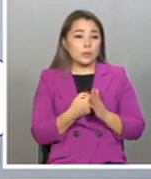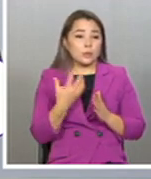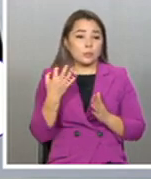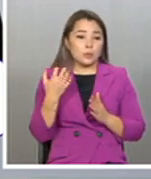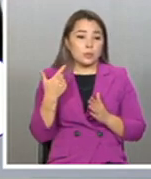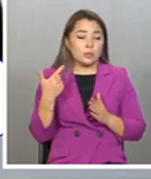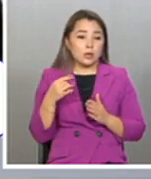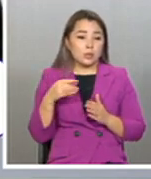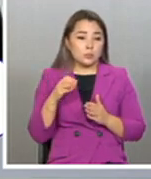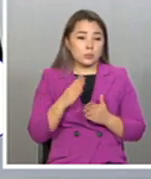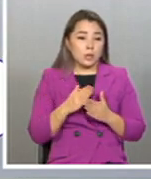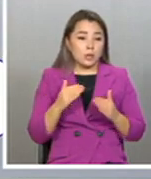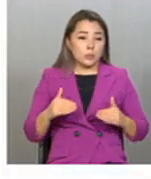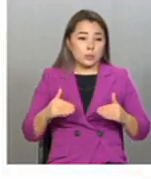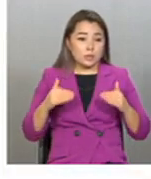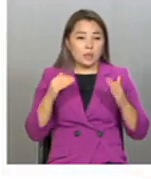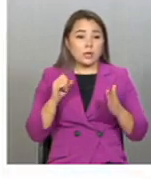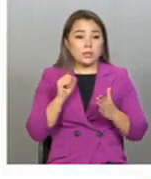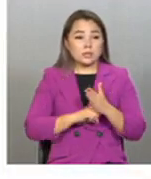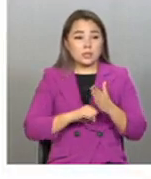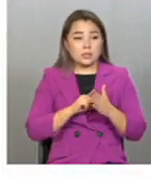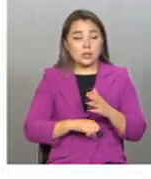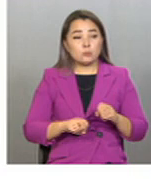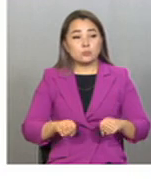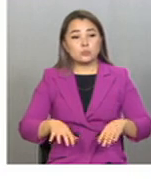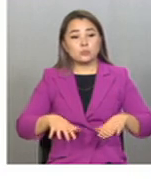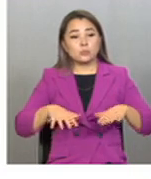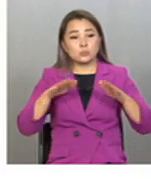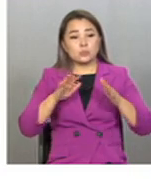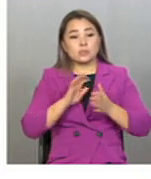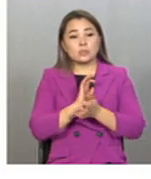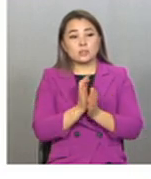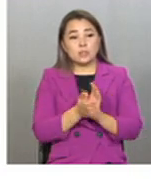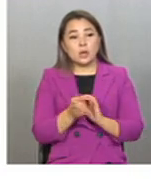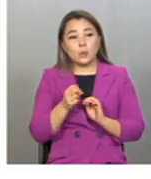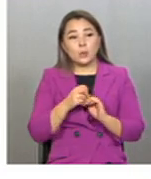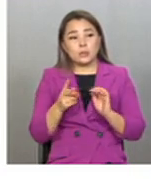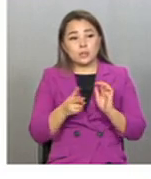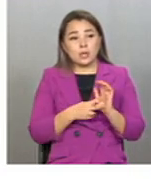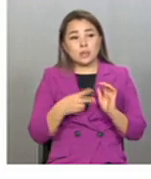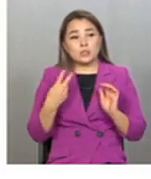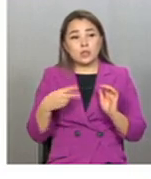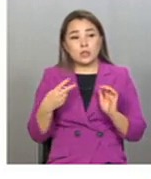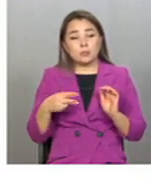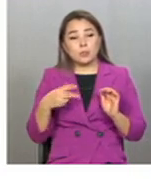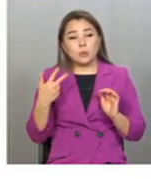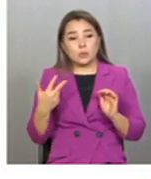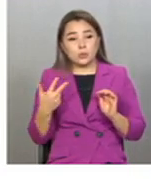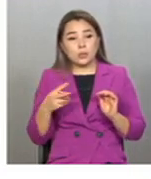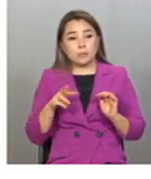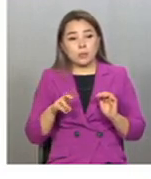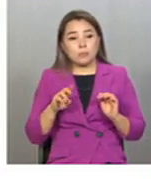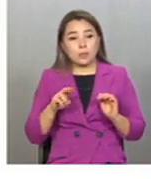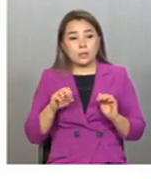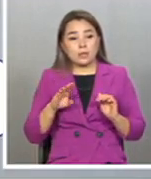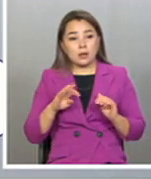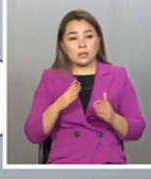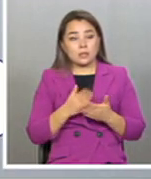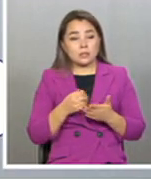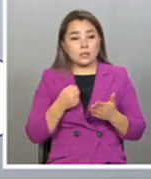көтеріледі. Соның есебінен, яғни будың қысымы жалпы 17-ден 23 мегапаскальға дейін жетеді.